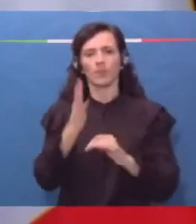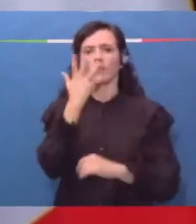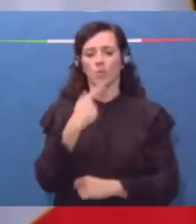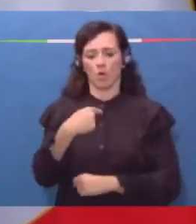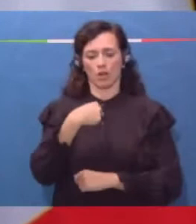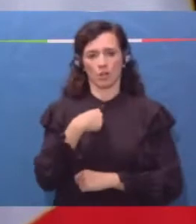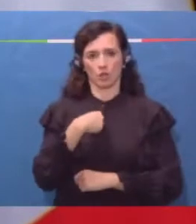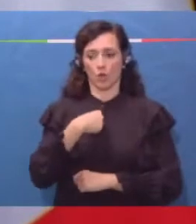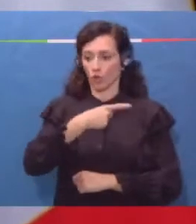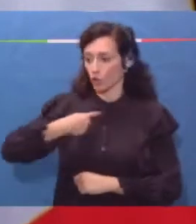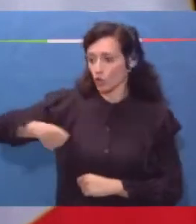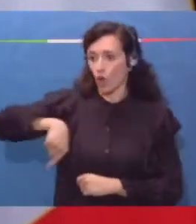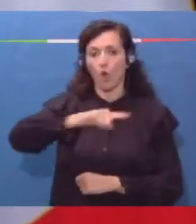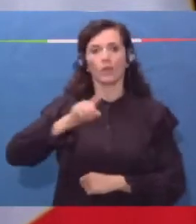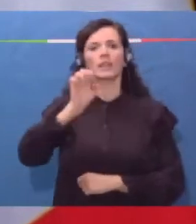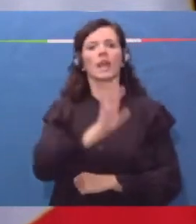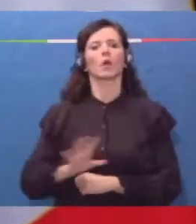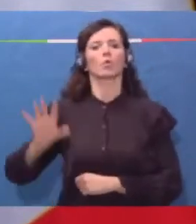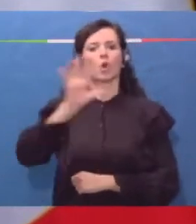noi europei.